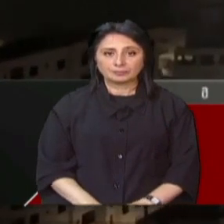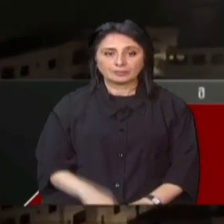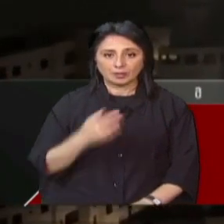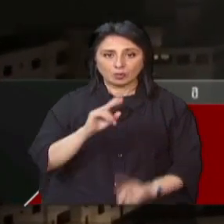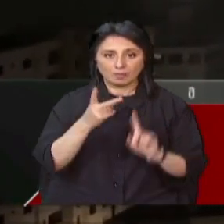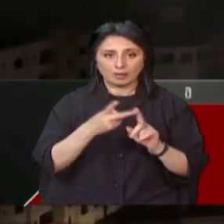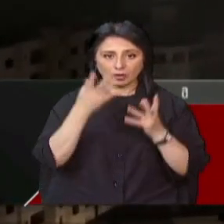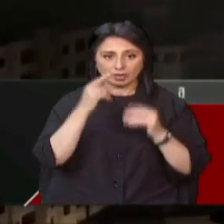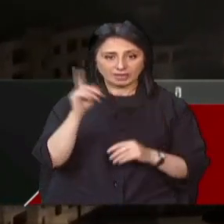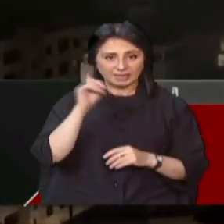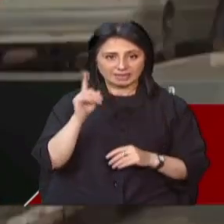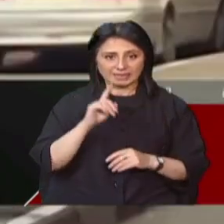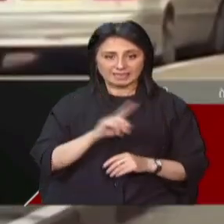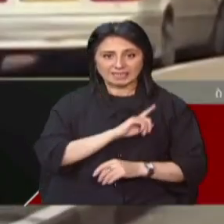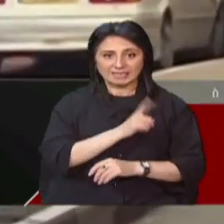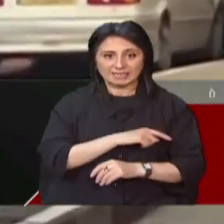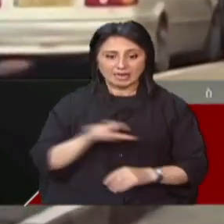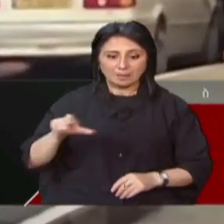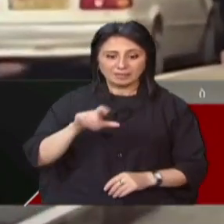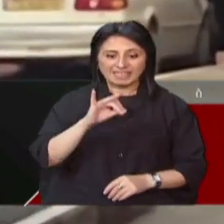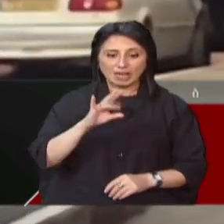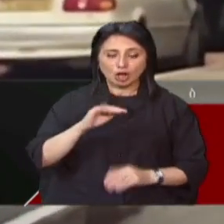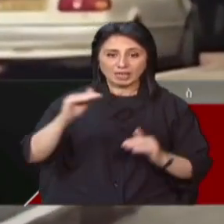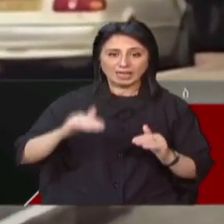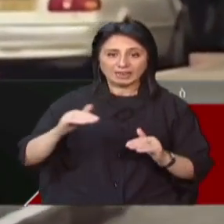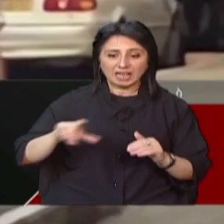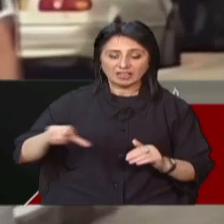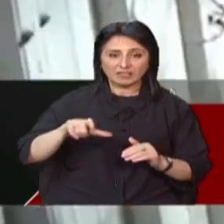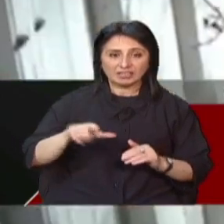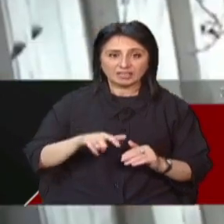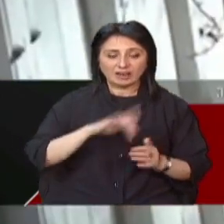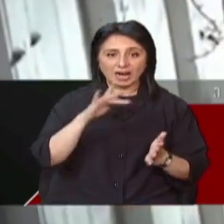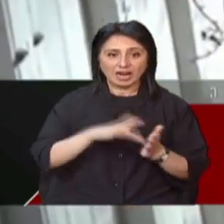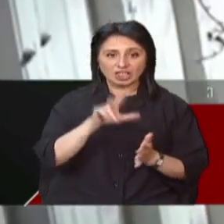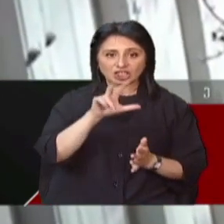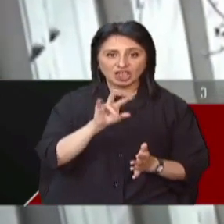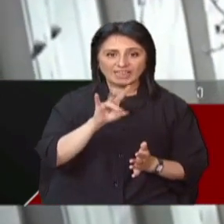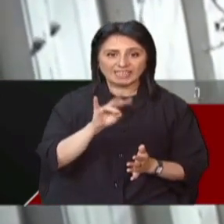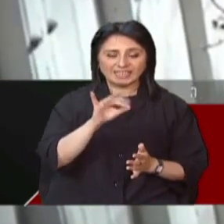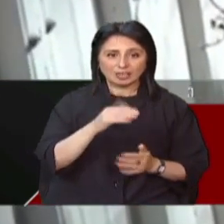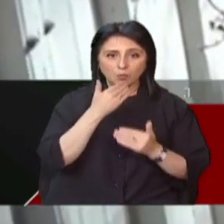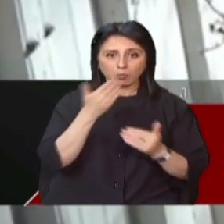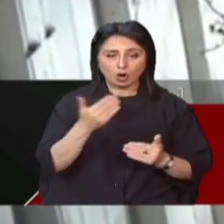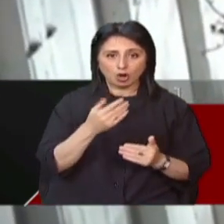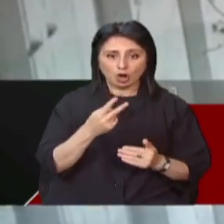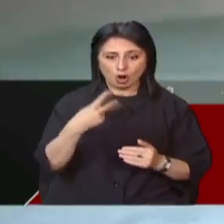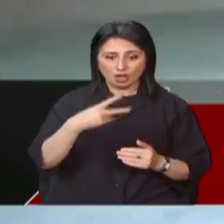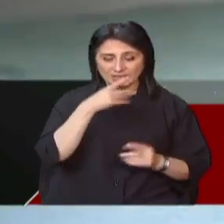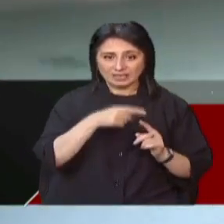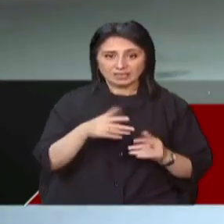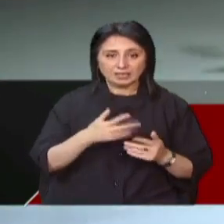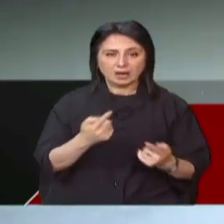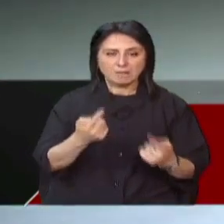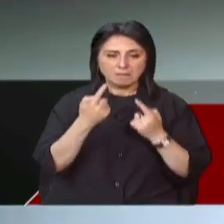Ucoi meore dghia Israelis tsalebi mdinare Iordanes dasavlet sanapiroze mdebare khalak Jenin-shi bolo 2000 tsleulis